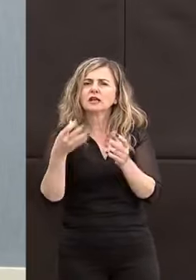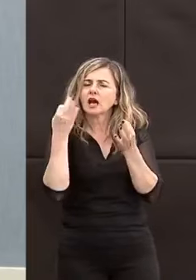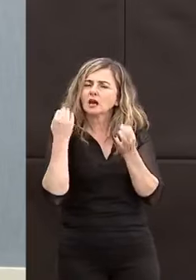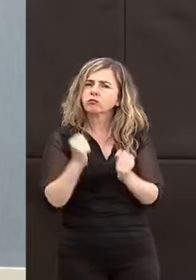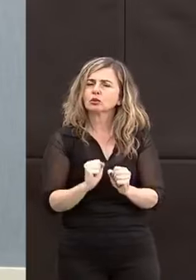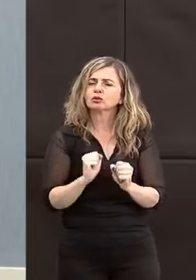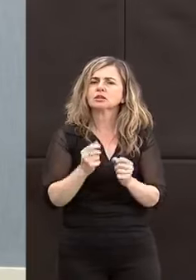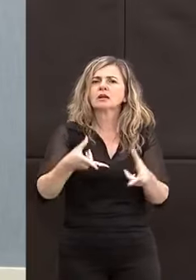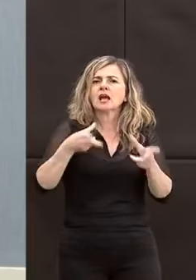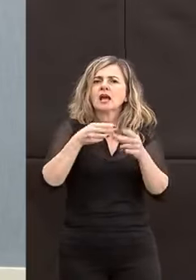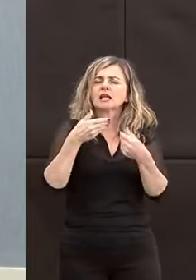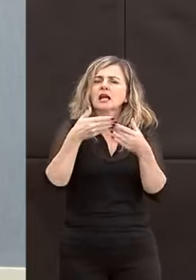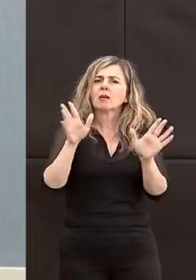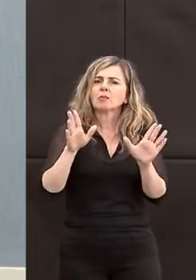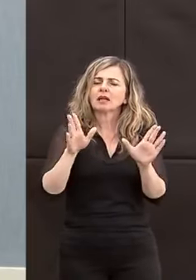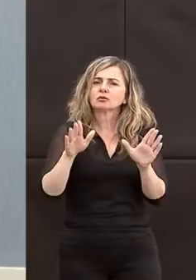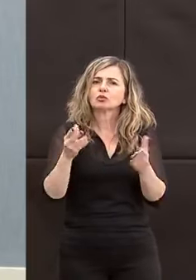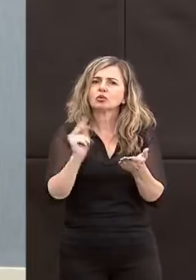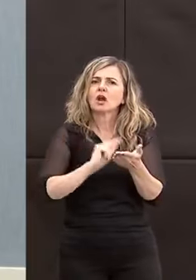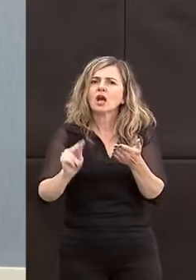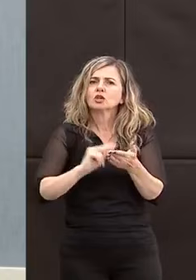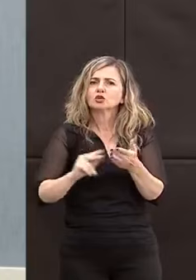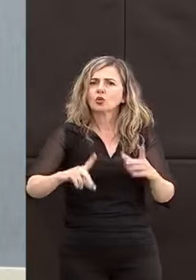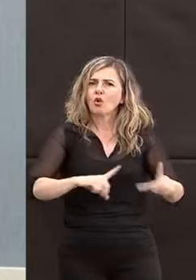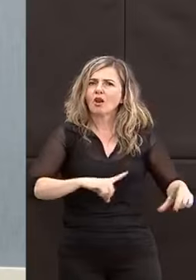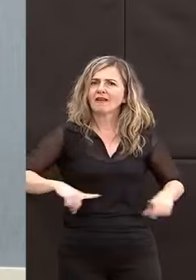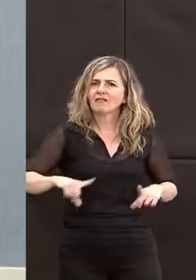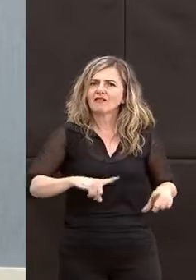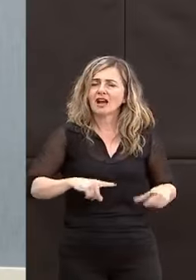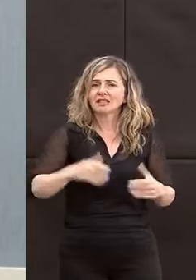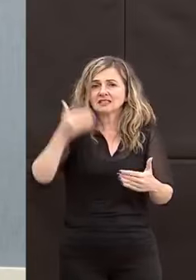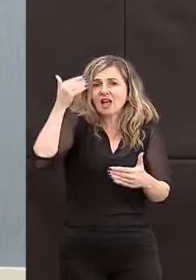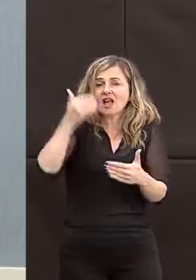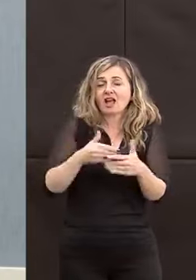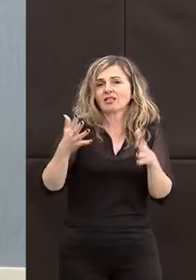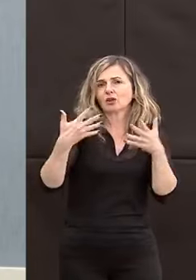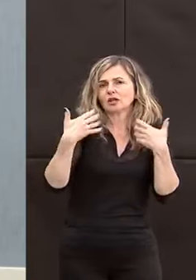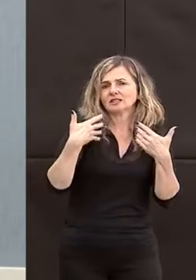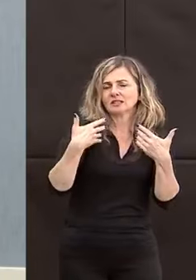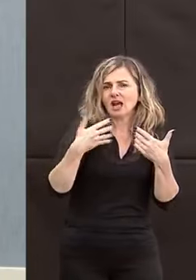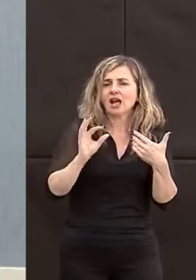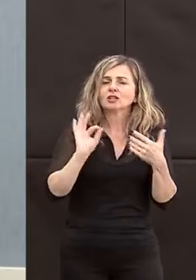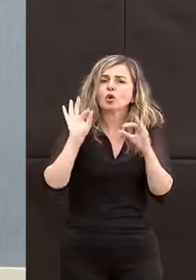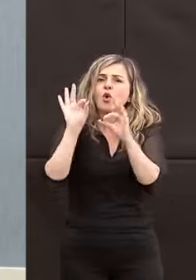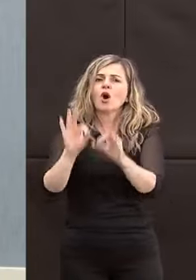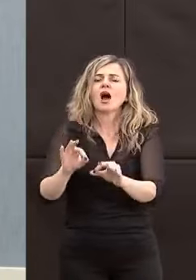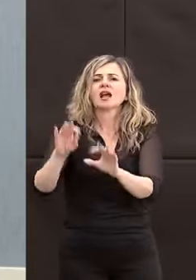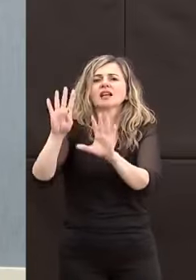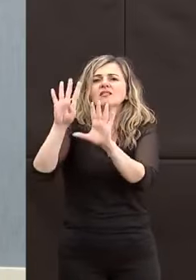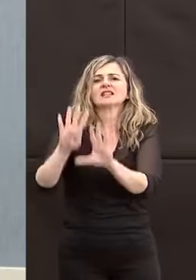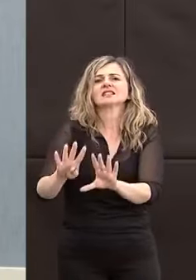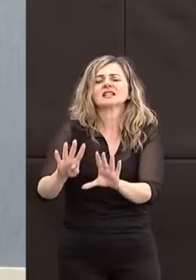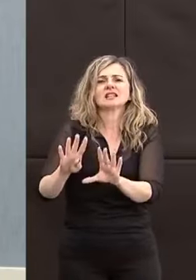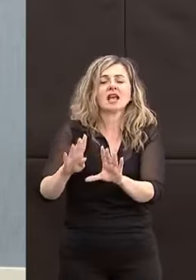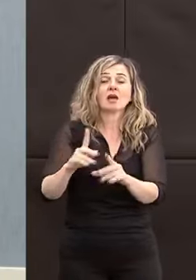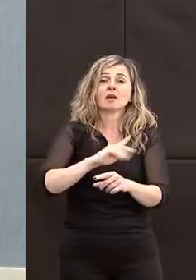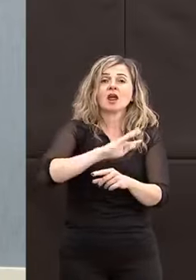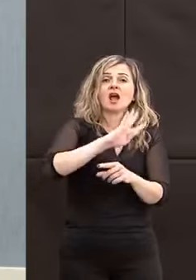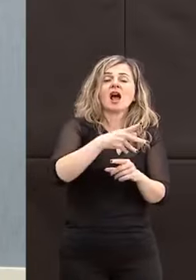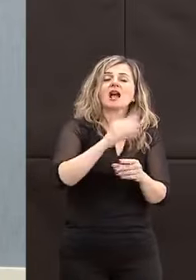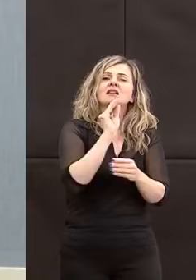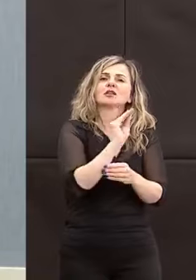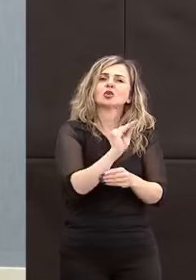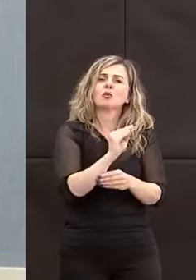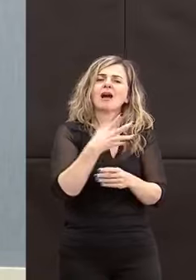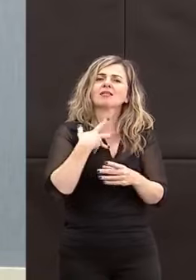dell'infanzia entro l'estate si andrà a settembre un'altra domanda riguarda la maturità che cosa si fa le quinte